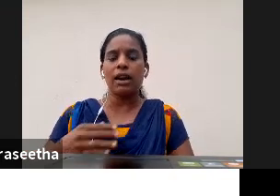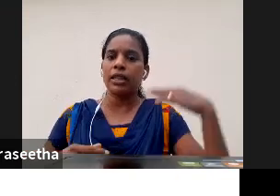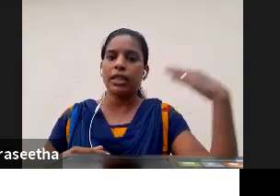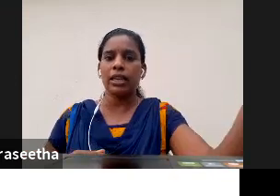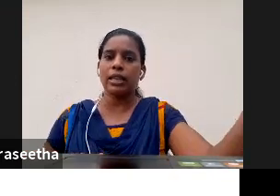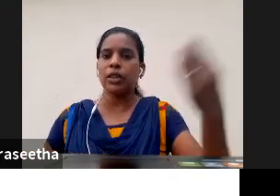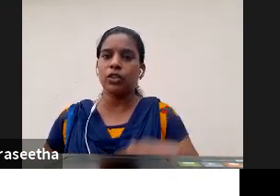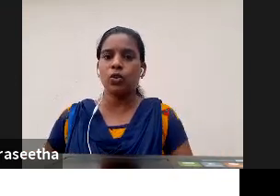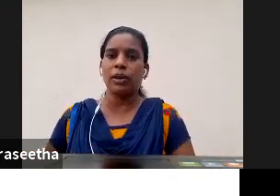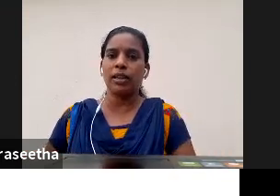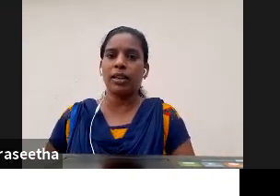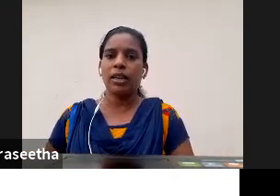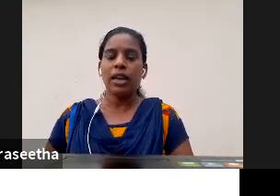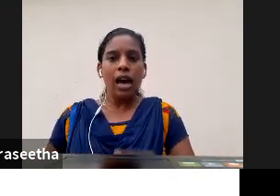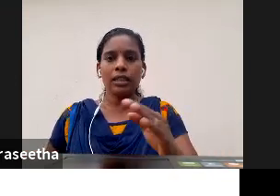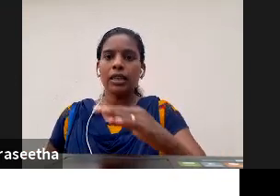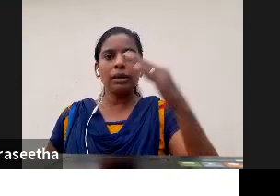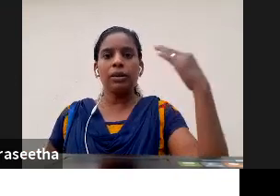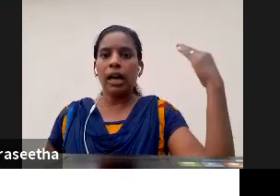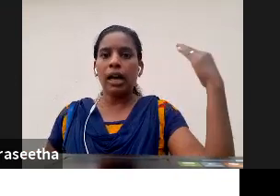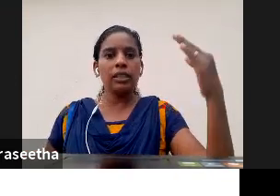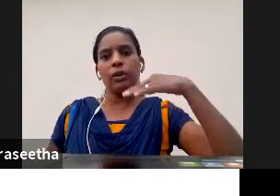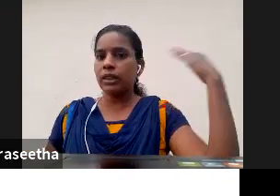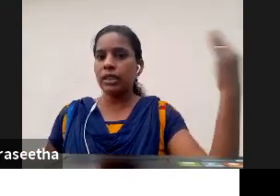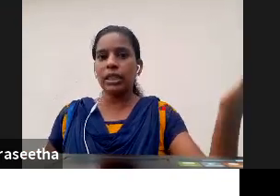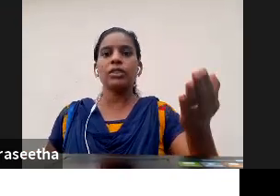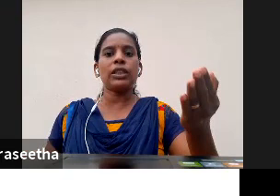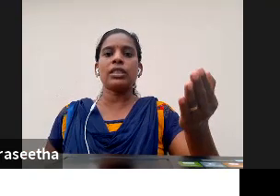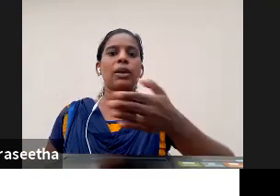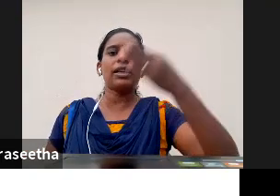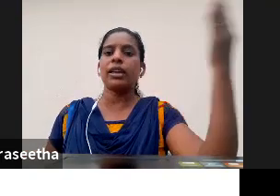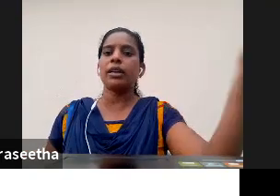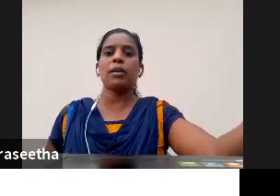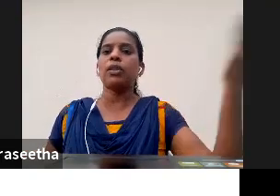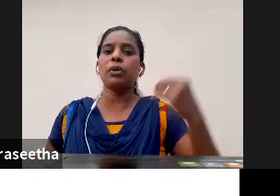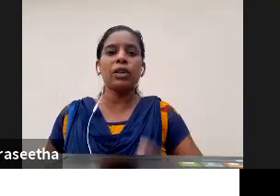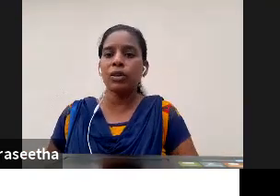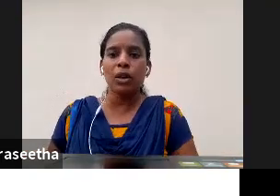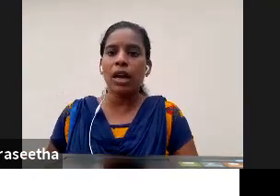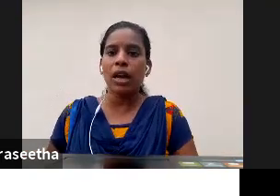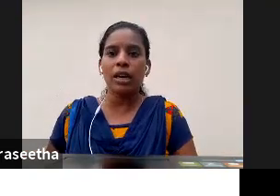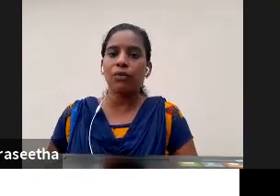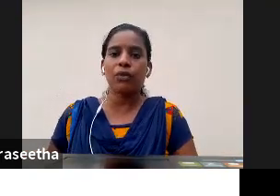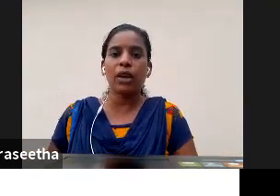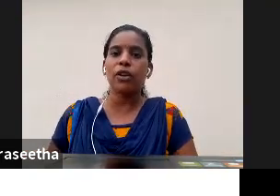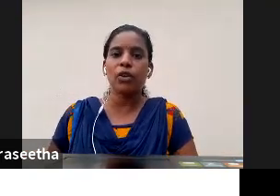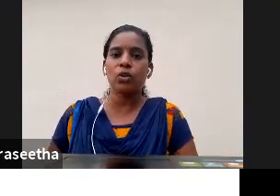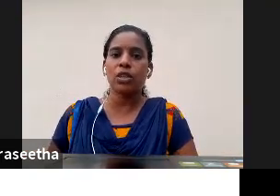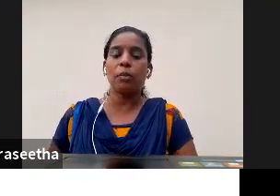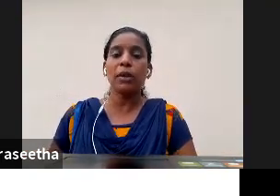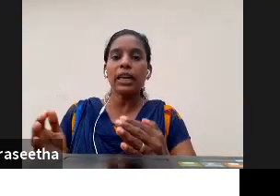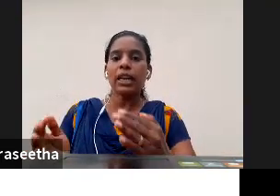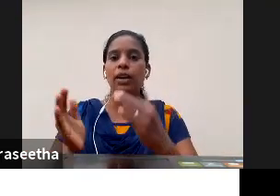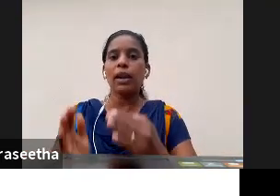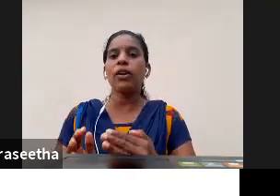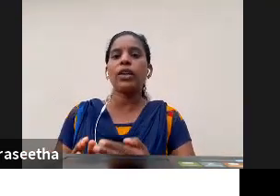സൈൻ ആവണം എന്നില്ല ചിലപ്പോ തൃശ്ശൂർ പറയണത്. അത് തികച്ചും വ്യത്യസ്തമായിട്ടായിരിക്കും ചിലപ്പോ തിരുവനന്തപുരത്തുള്ള ഡഫ് കമ്മ്യൂണിറ്റി യൂസ് ചെയ്യുന്നത്.